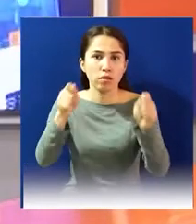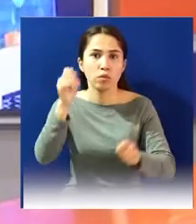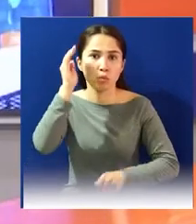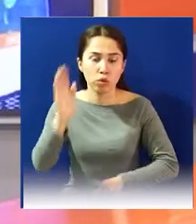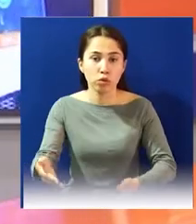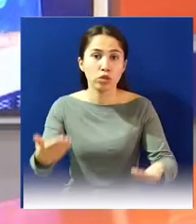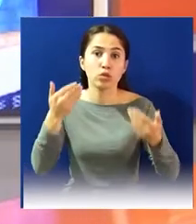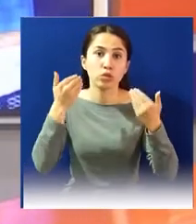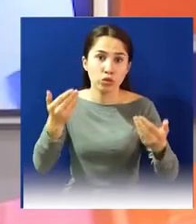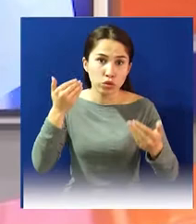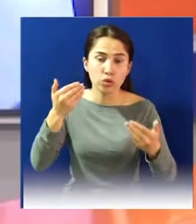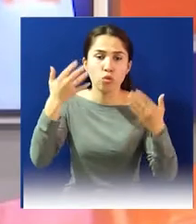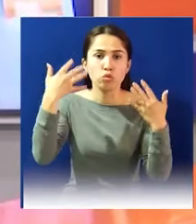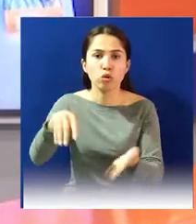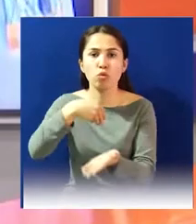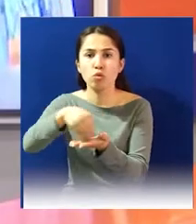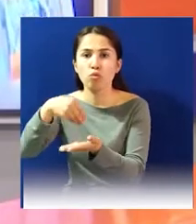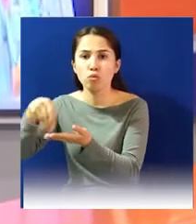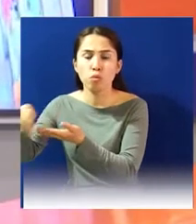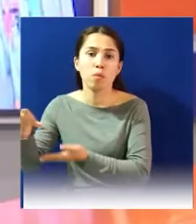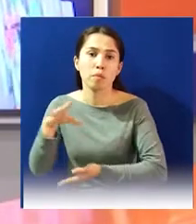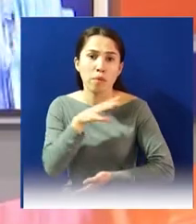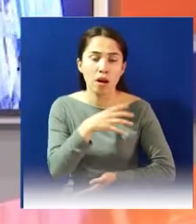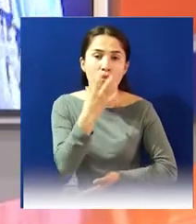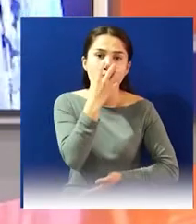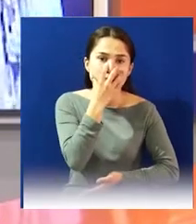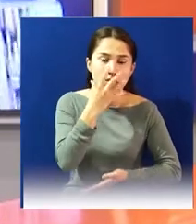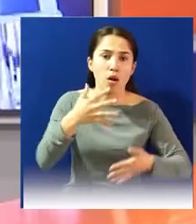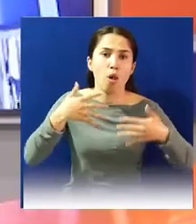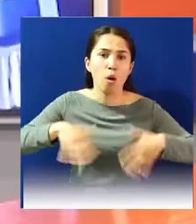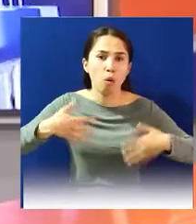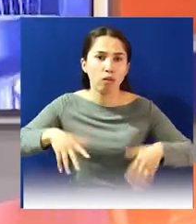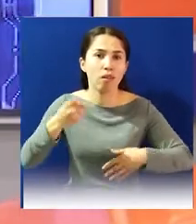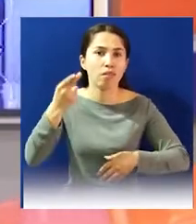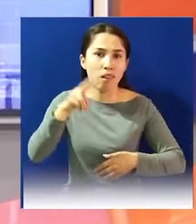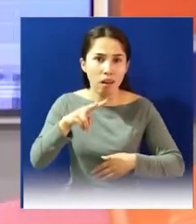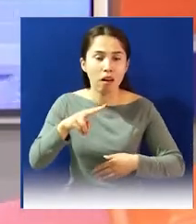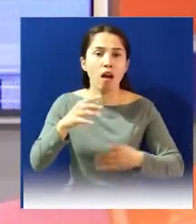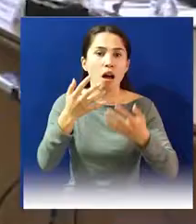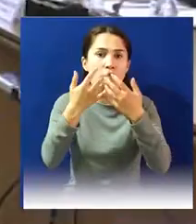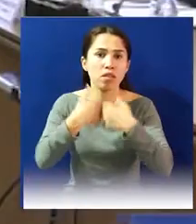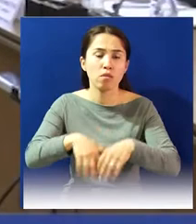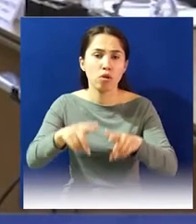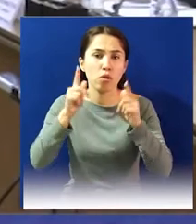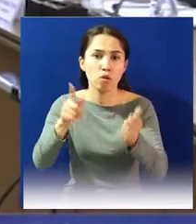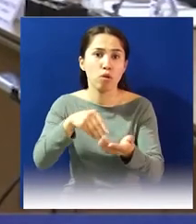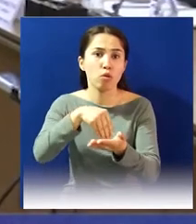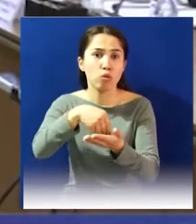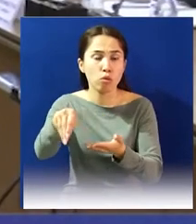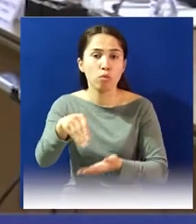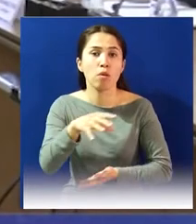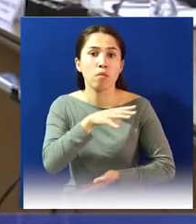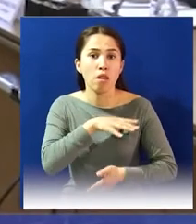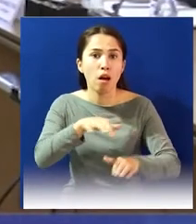керек, алдағы сайлау конституциялық мерзімде 2021 жылы 10 қаңтарда өтеді. Облыстық сайлау